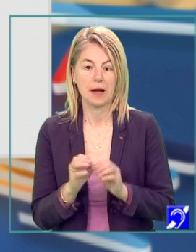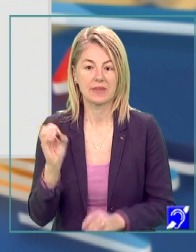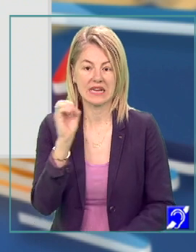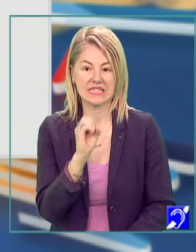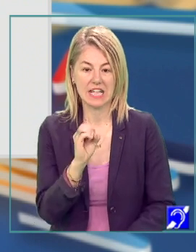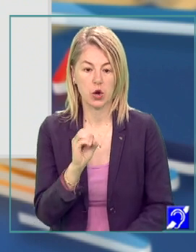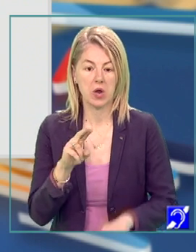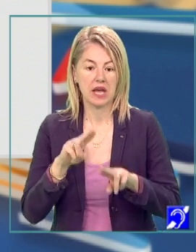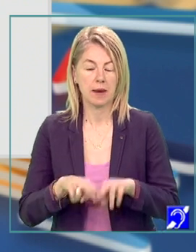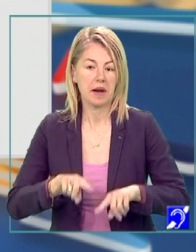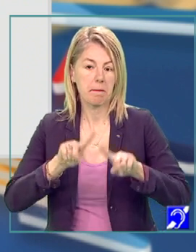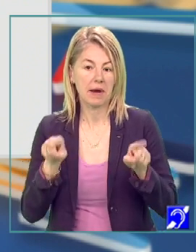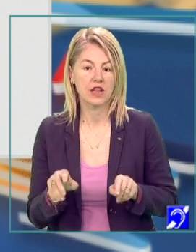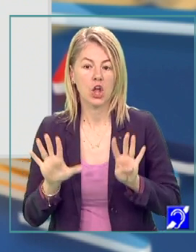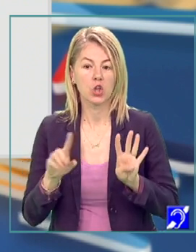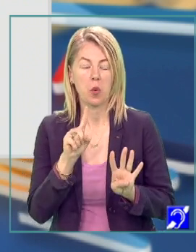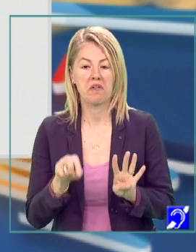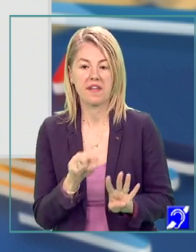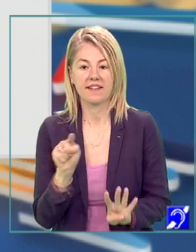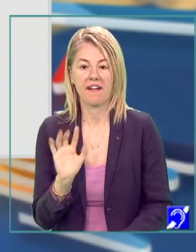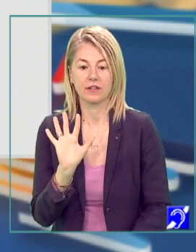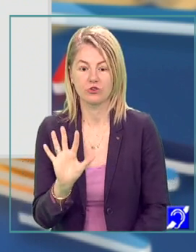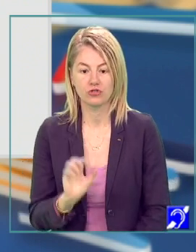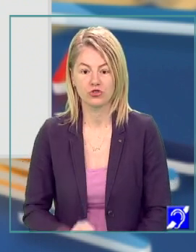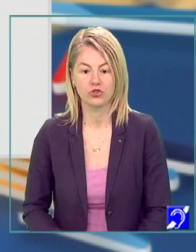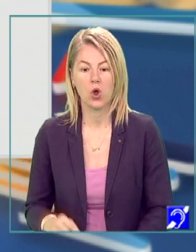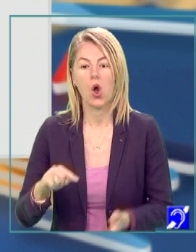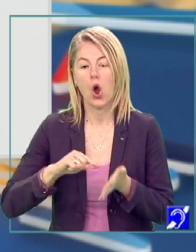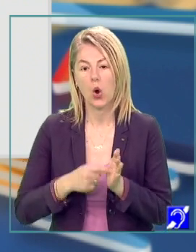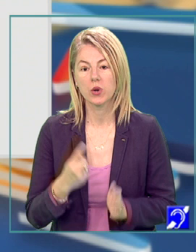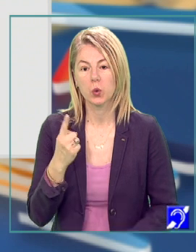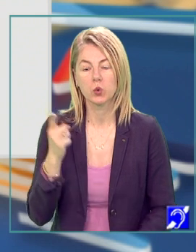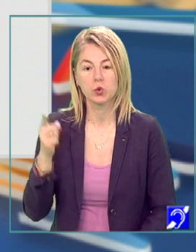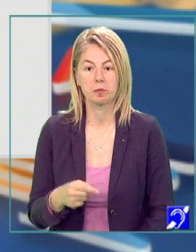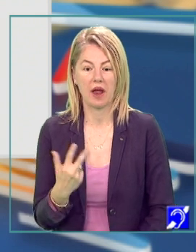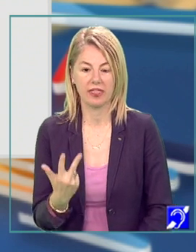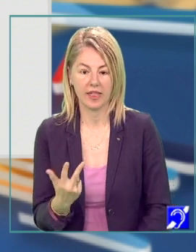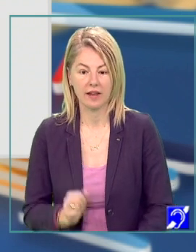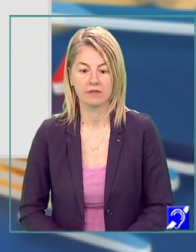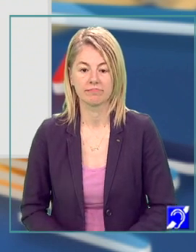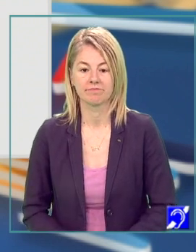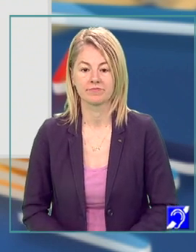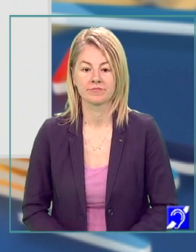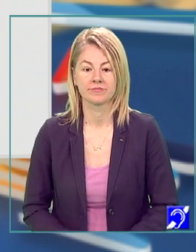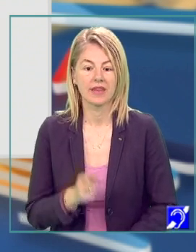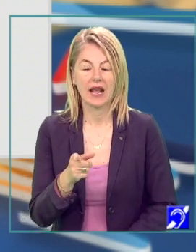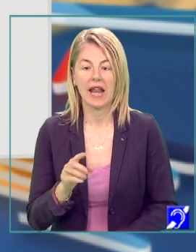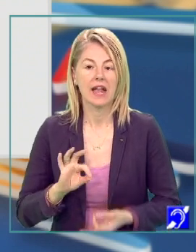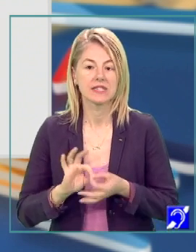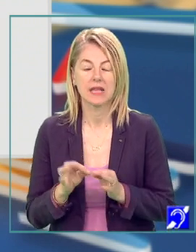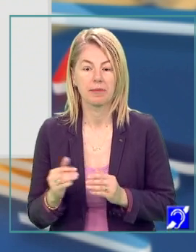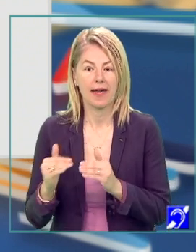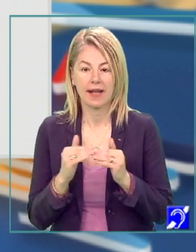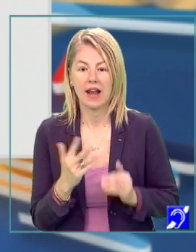și ne rămâne în paranteză 9 radical din 5 ori 1 supra 3 care este egal